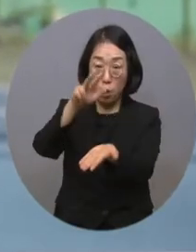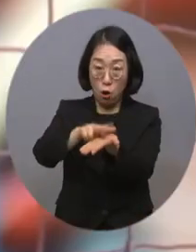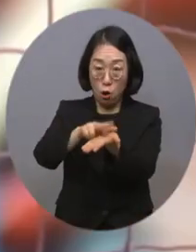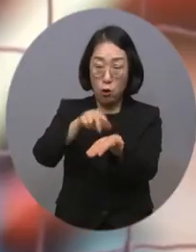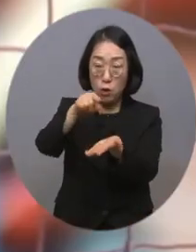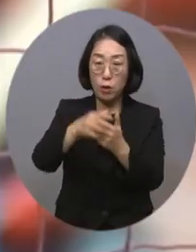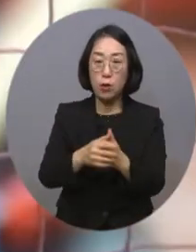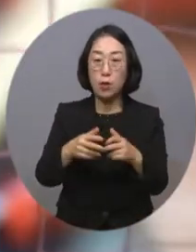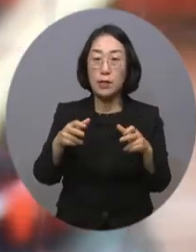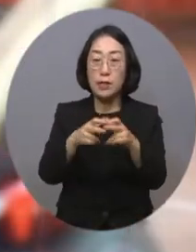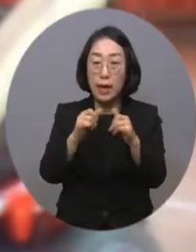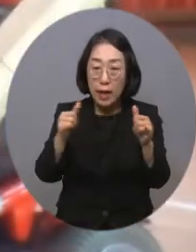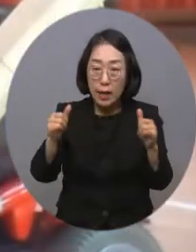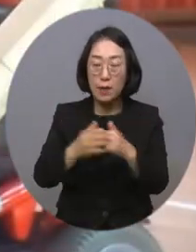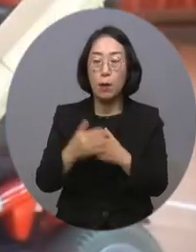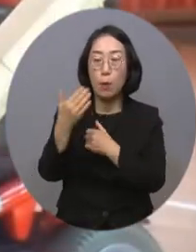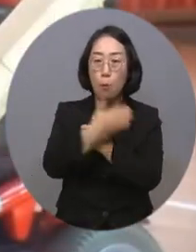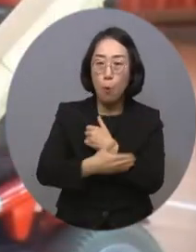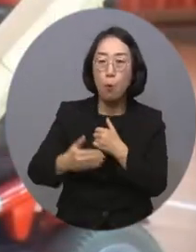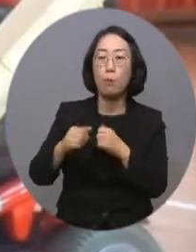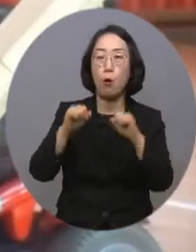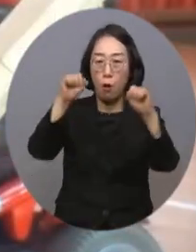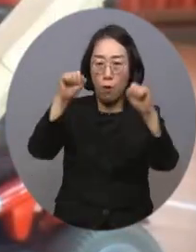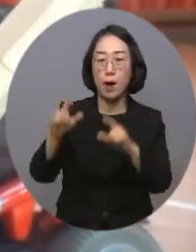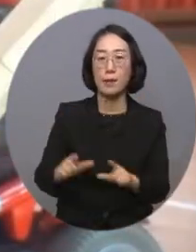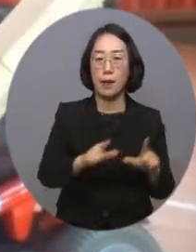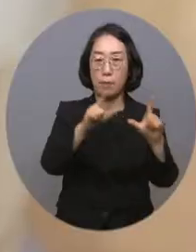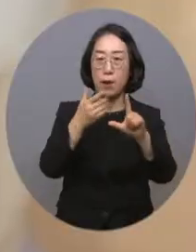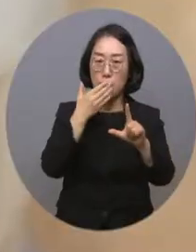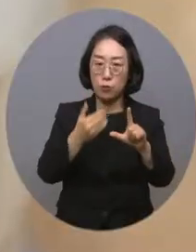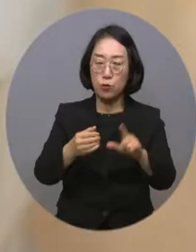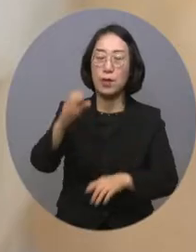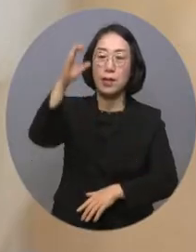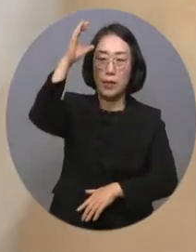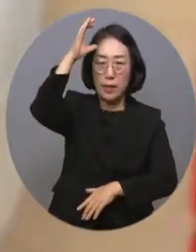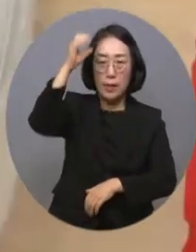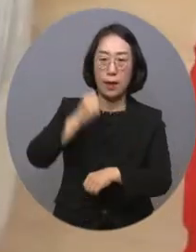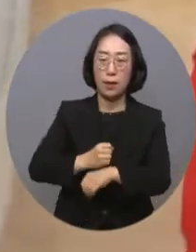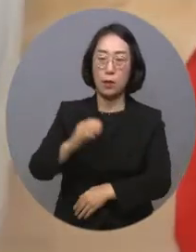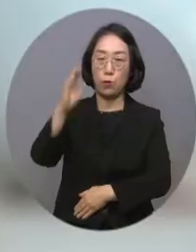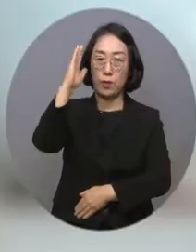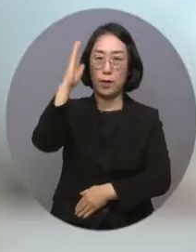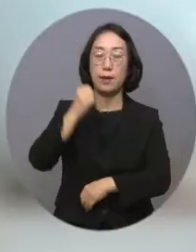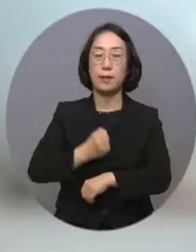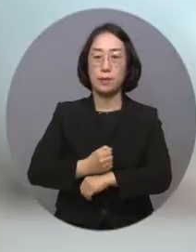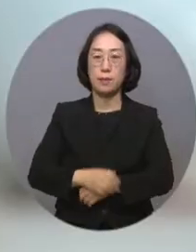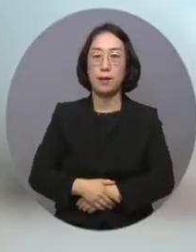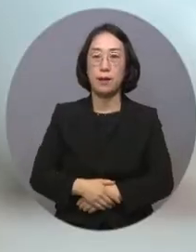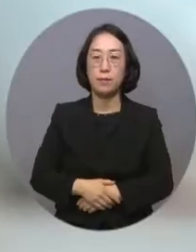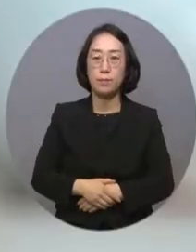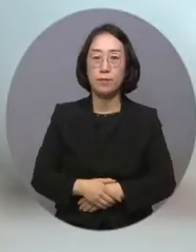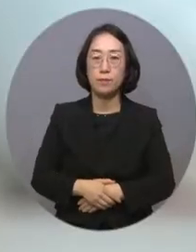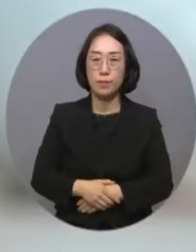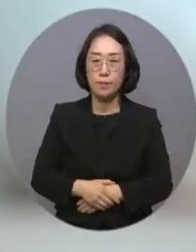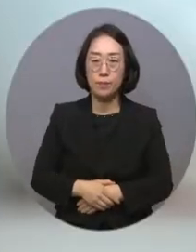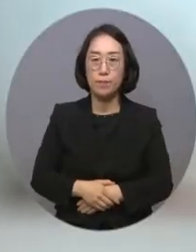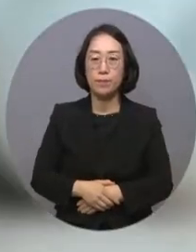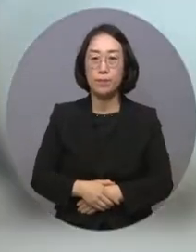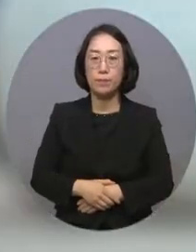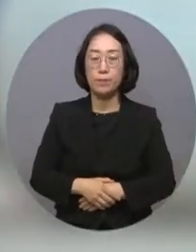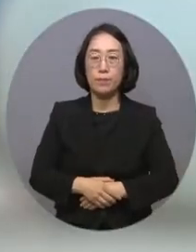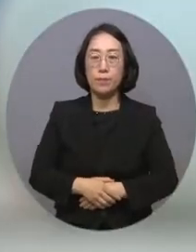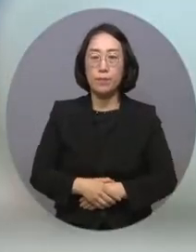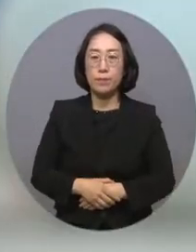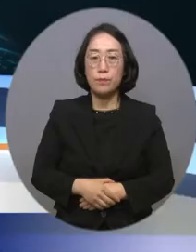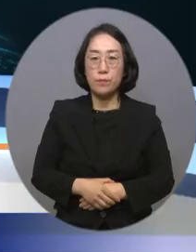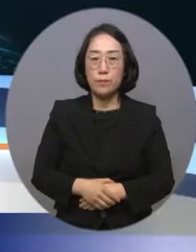당사자가 체육 활동으로 건강한 삶을 영위할 수 있을 것으로 기대를 밝혔습니다. 복지TV 뉴스 이가연입니다.